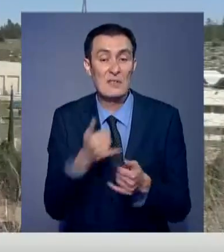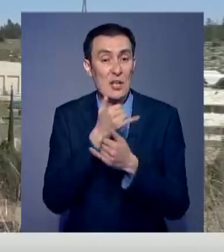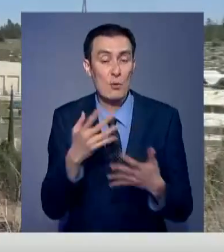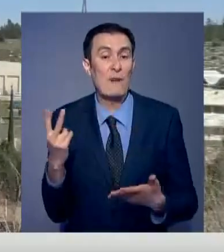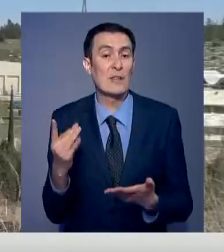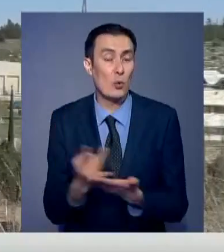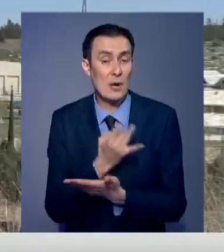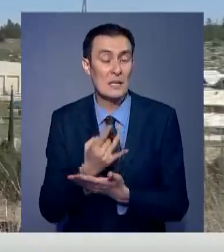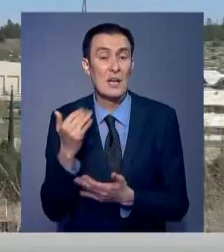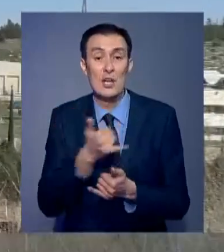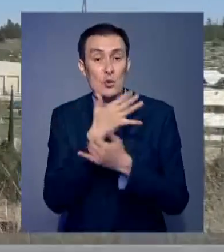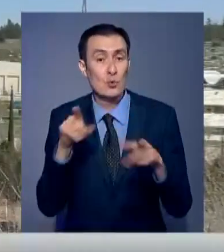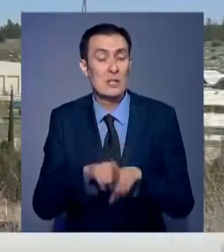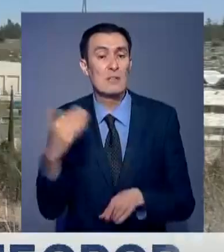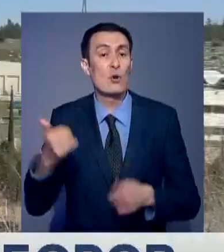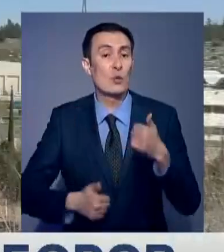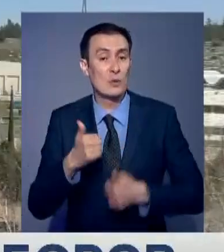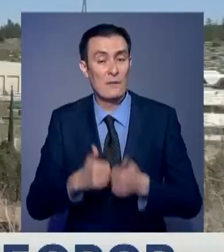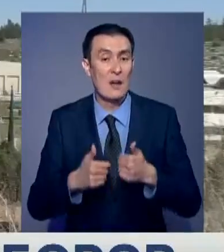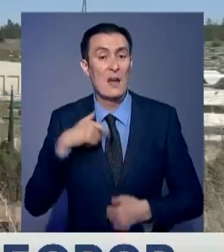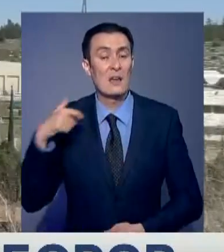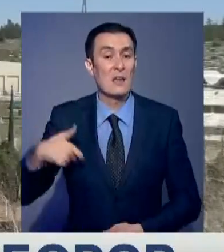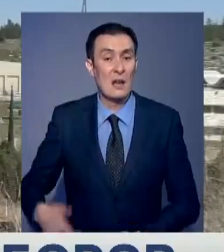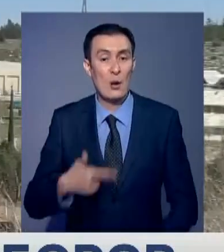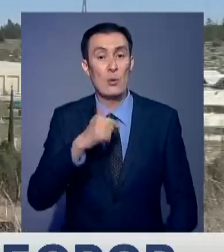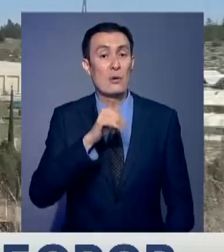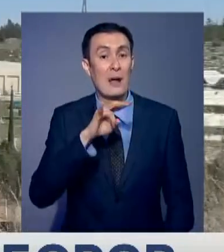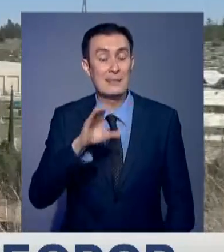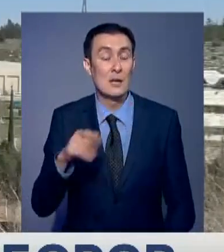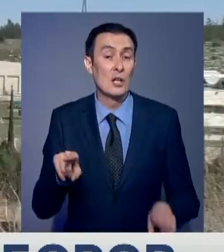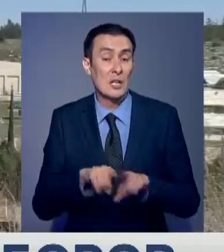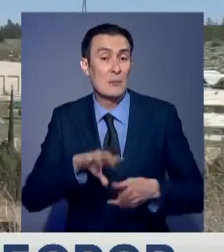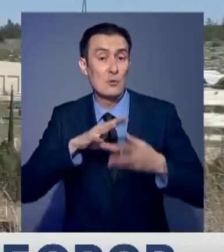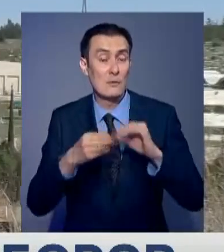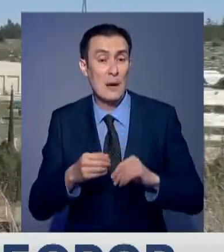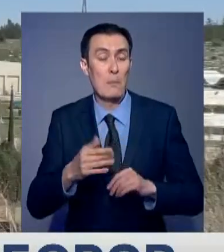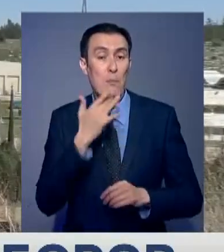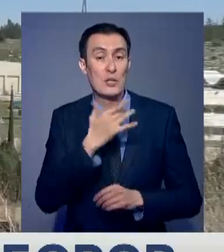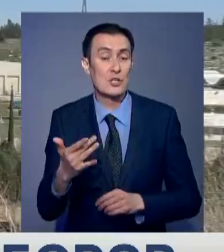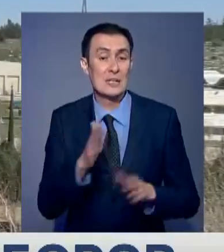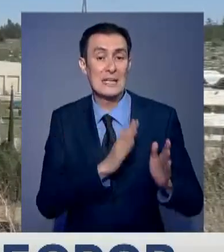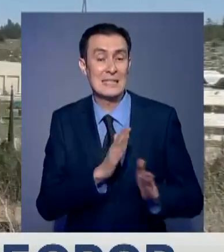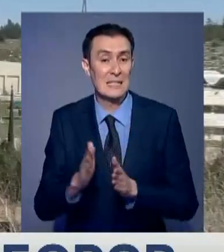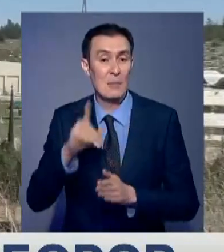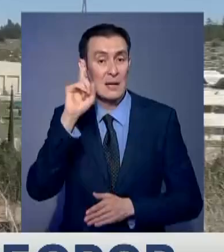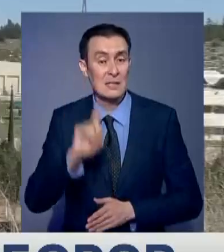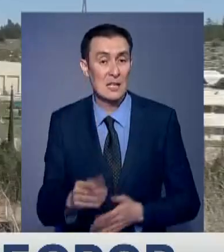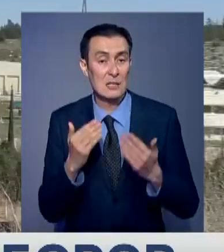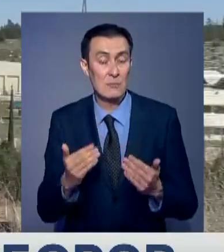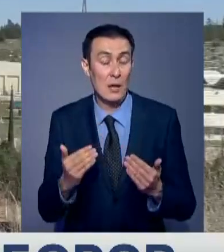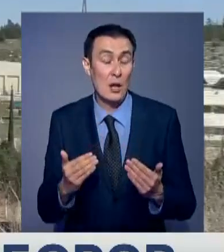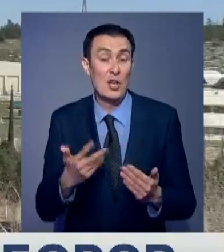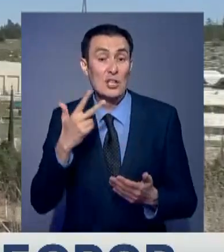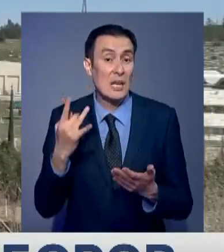Во второй раз это не удалось его конкуренту генералу Ганцу. Таким образом, израильская политическая система поставила абсолютный